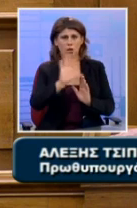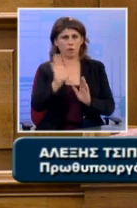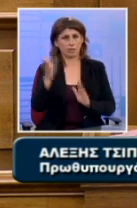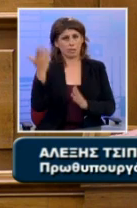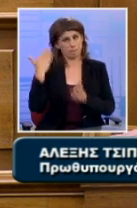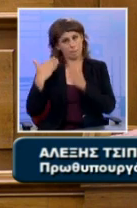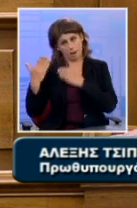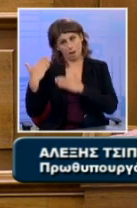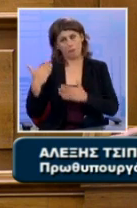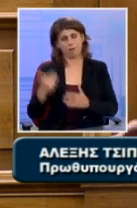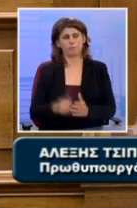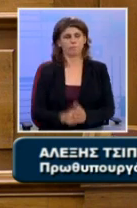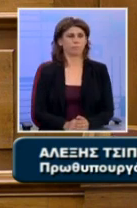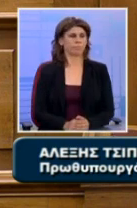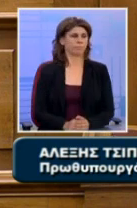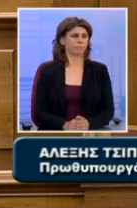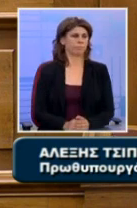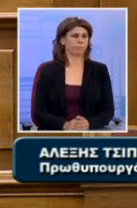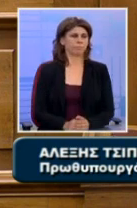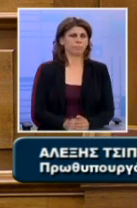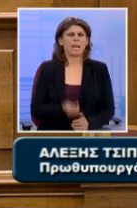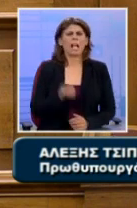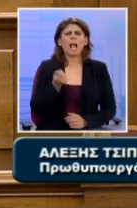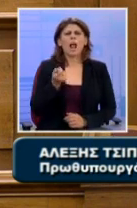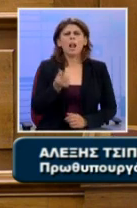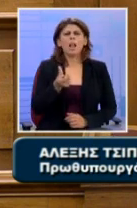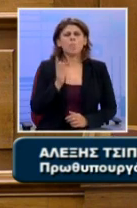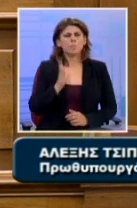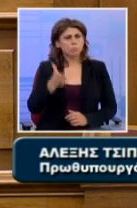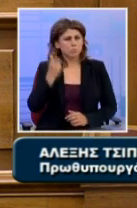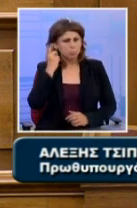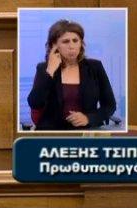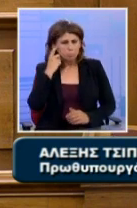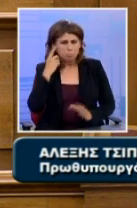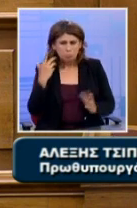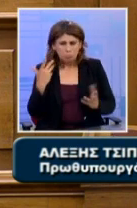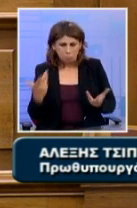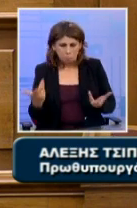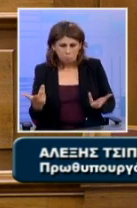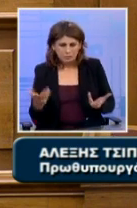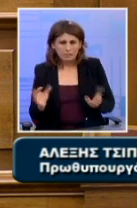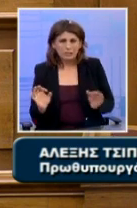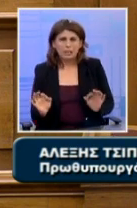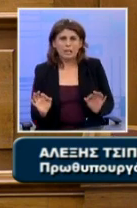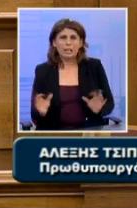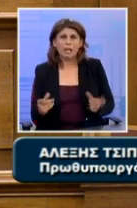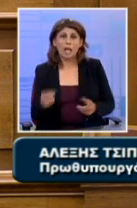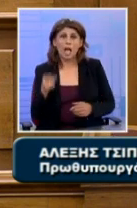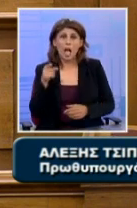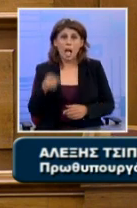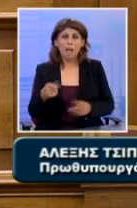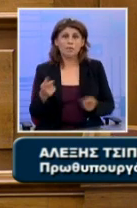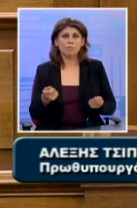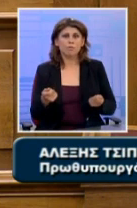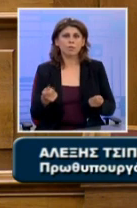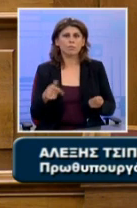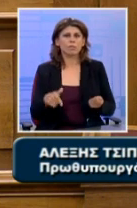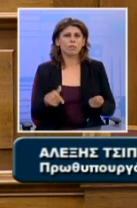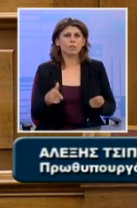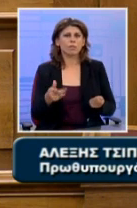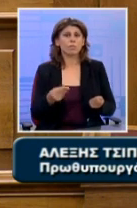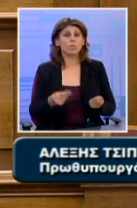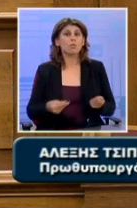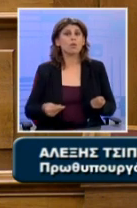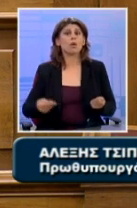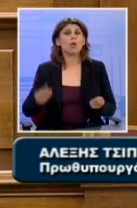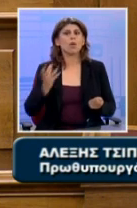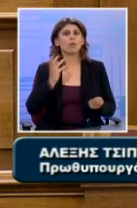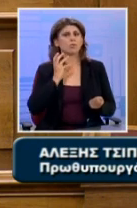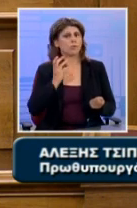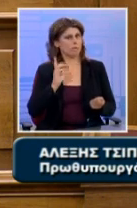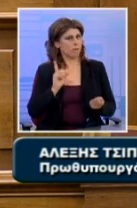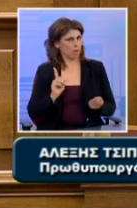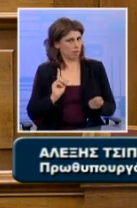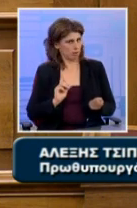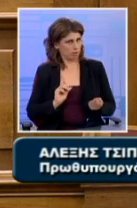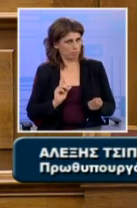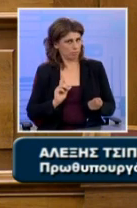τους. Ελάχιστοι μπορούσαν να κατανοήσουν ότι αυτό που συνέβαινε ήταν κάτι πιο σοβαρό.